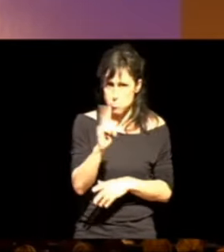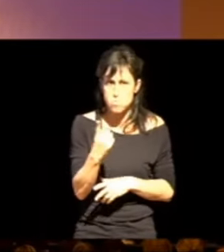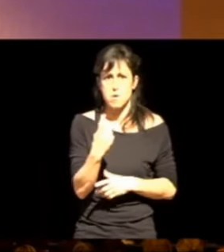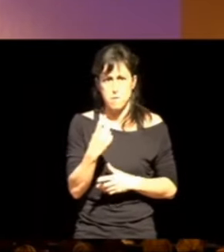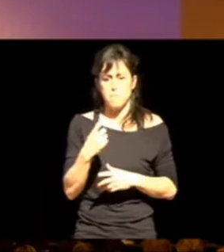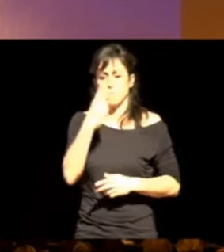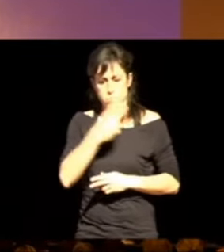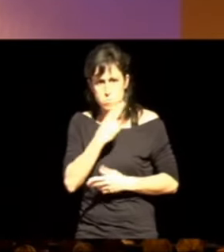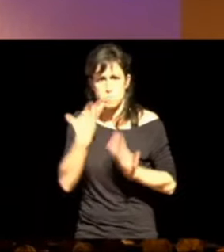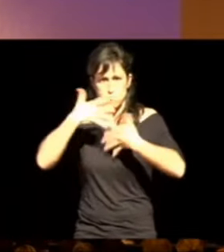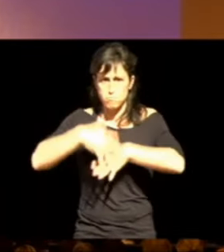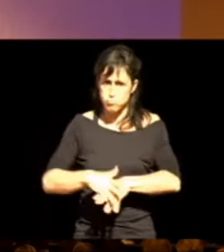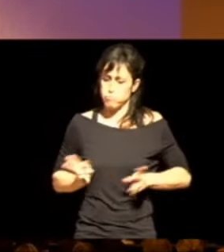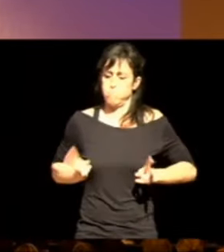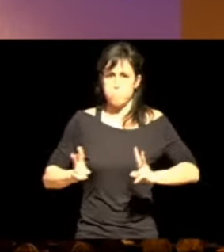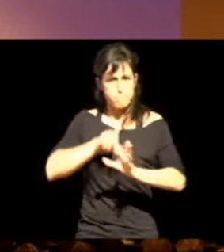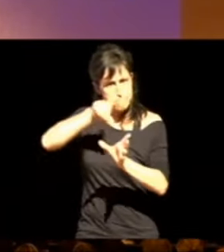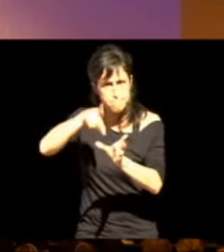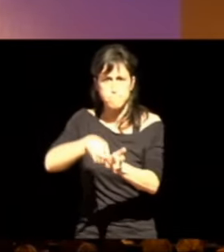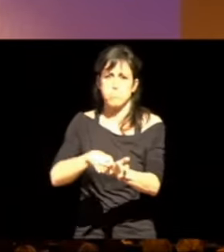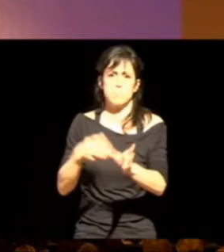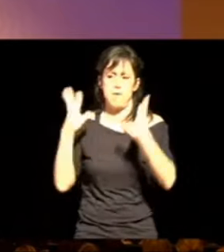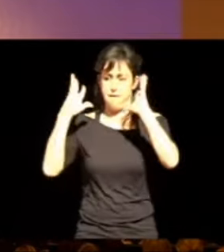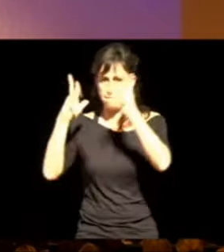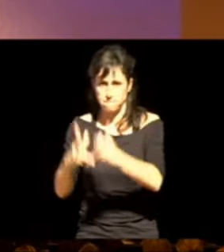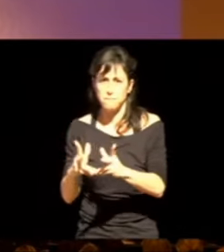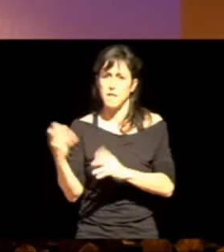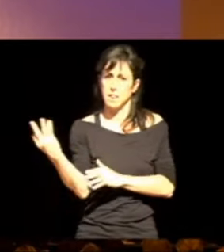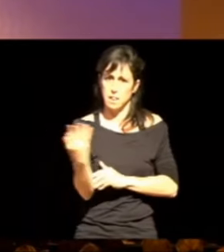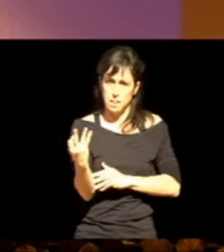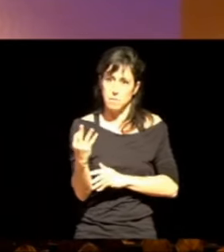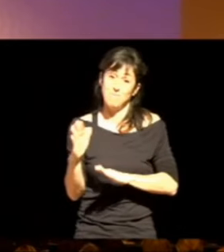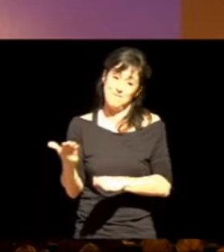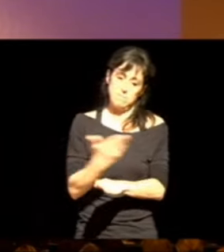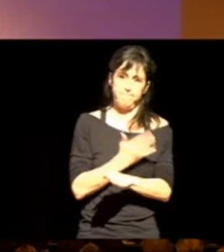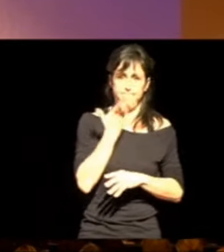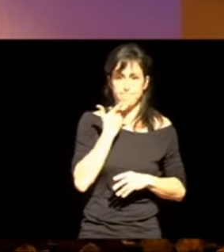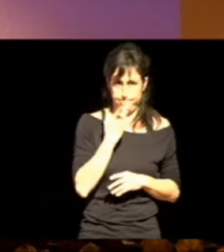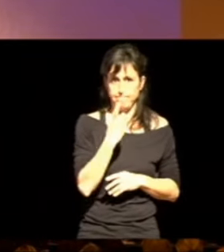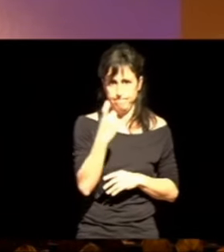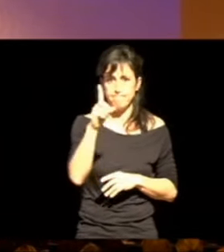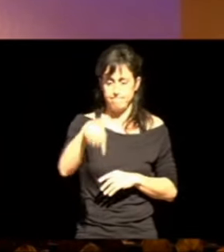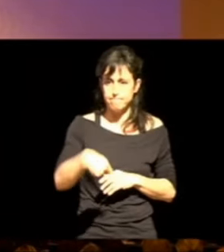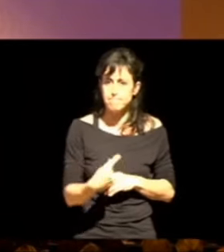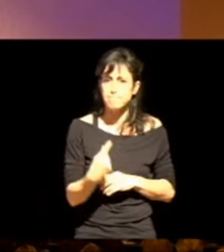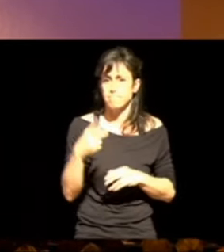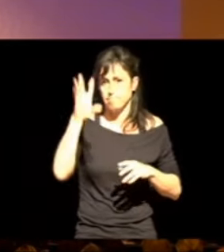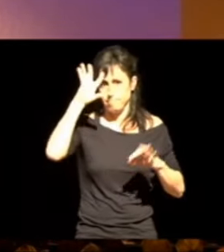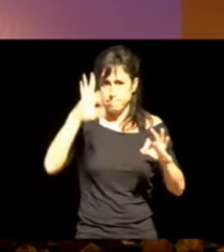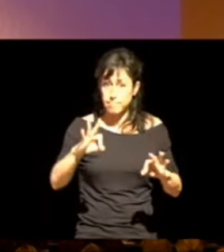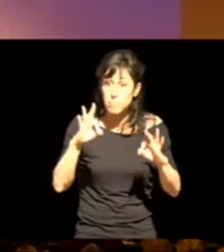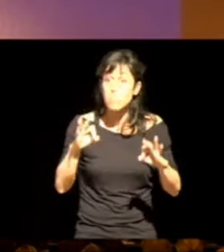konpromisoak behar dira, implikazioa, baina baita ere ezagutza eta baliabideak